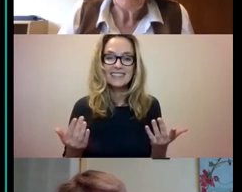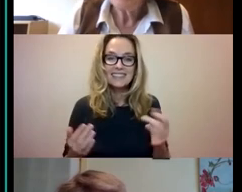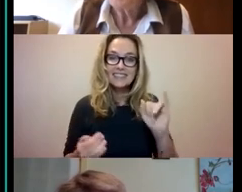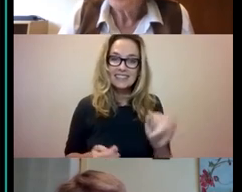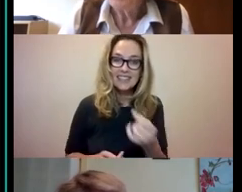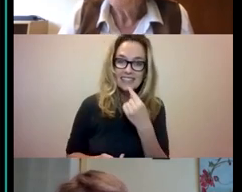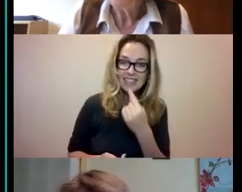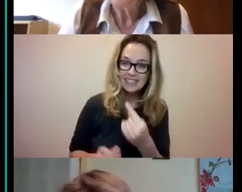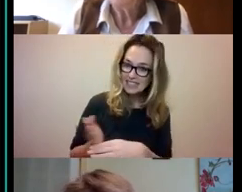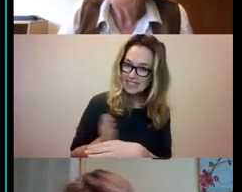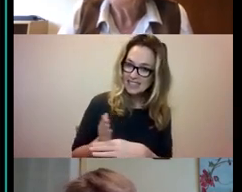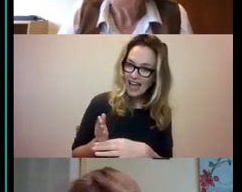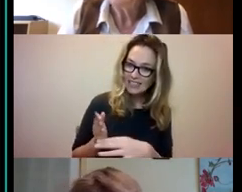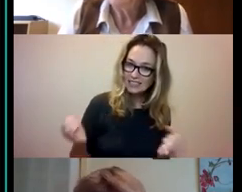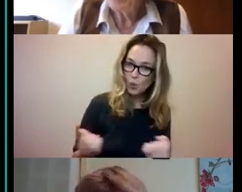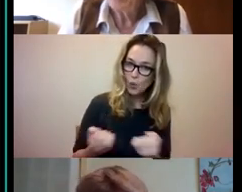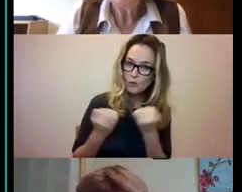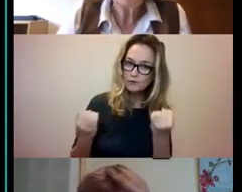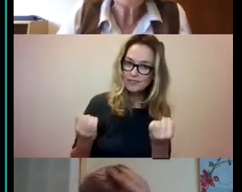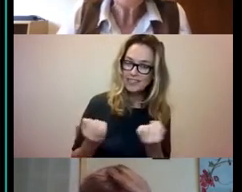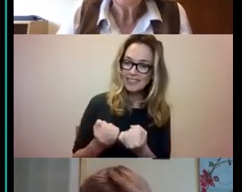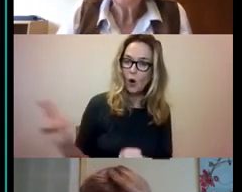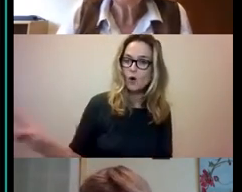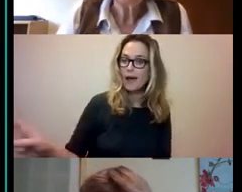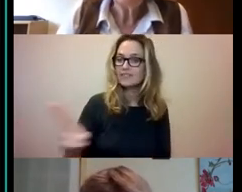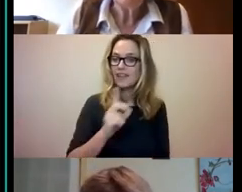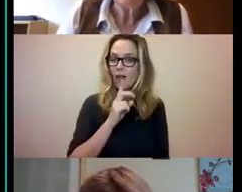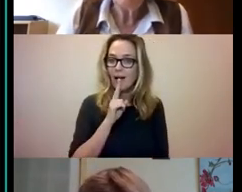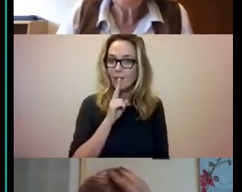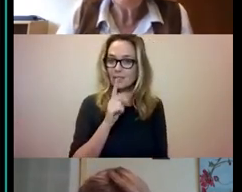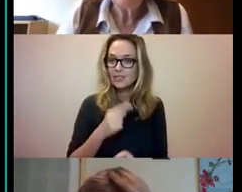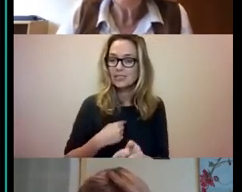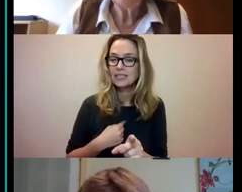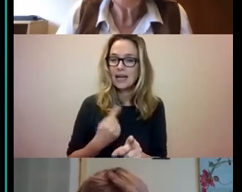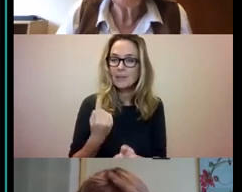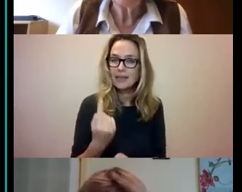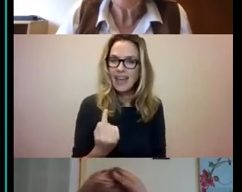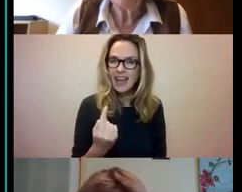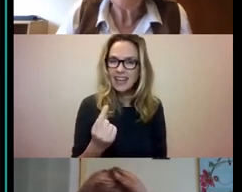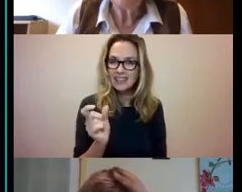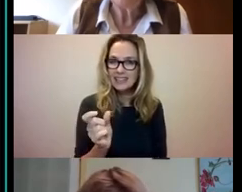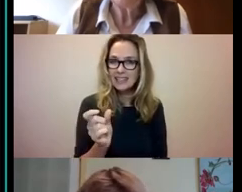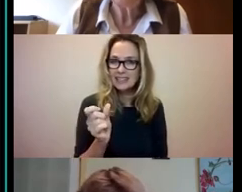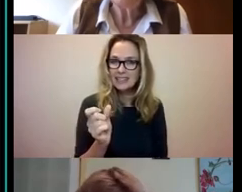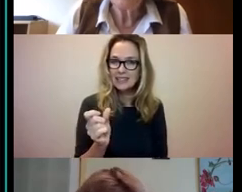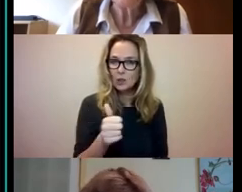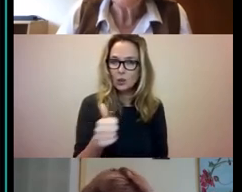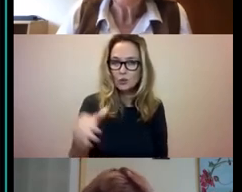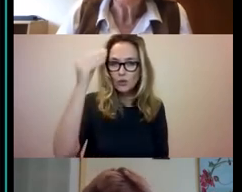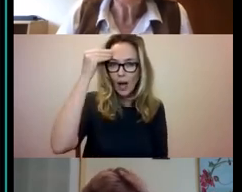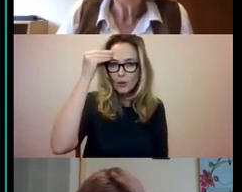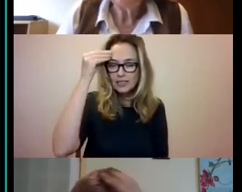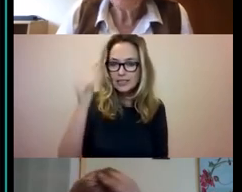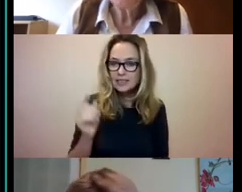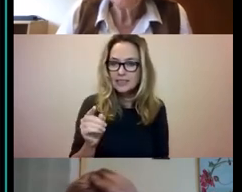Ik heb tijdens die oefeningen en met het Wilhelmus, heb ik wel één ding heel goed overgehouden. En dat is